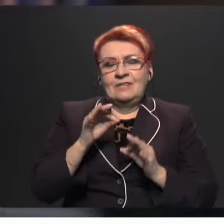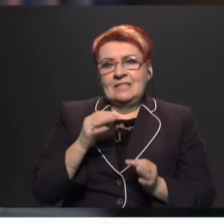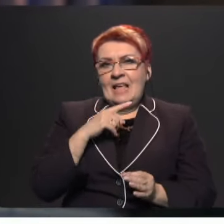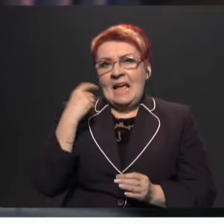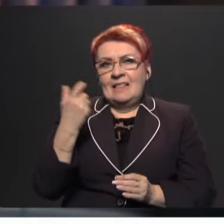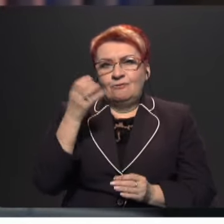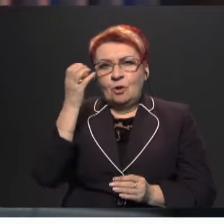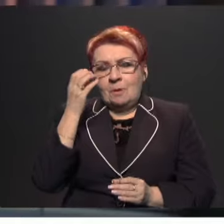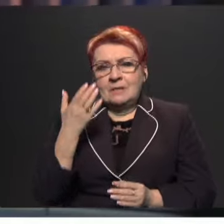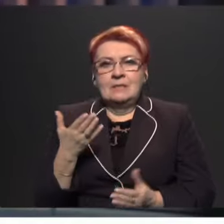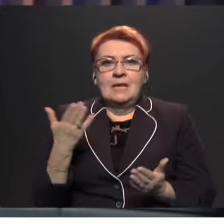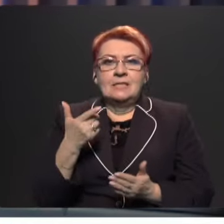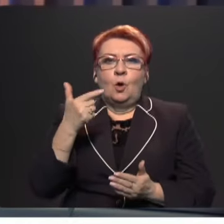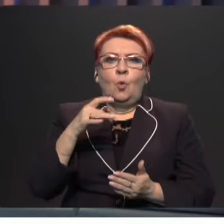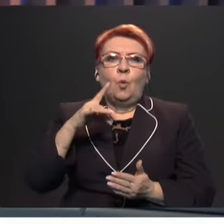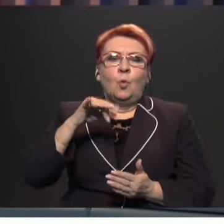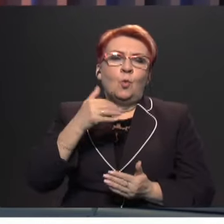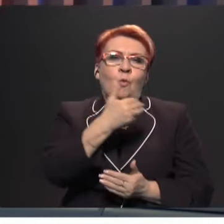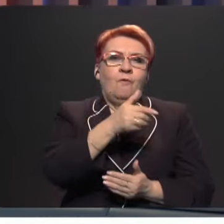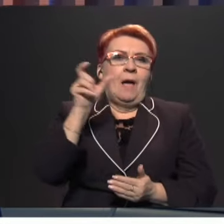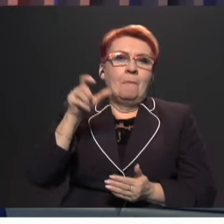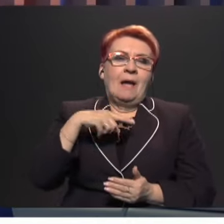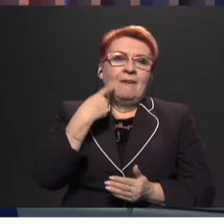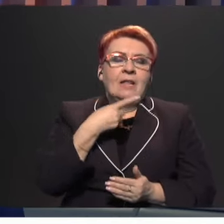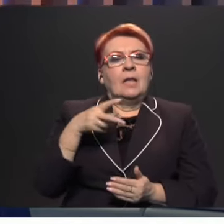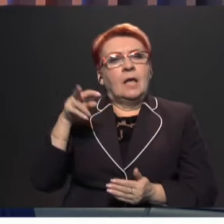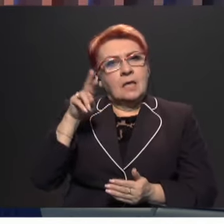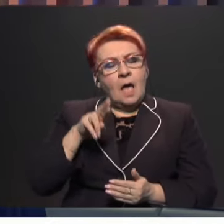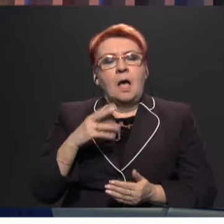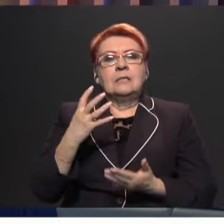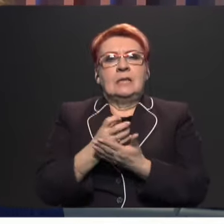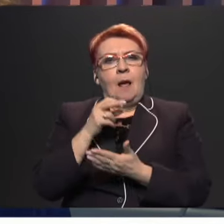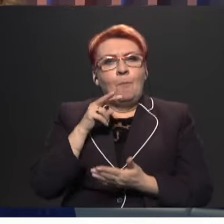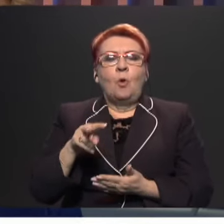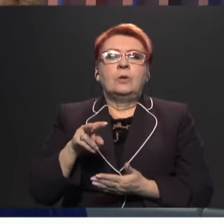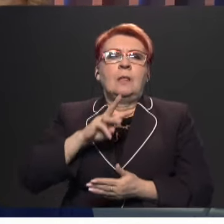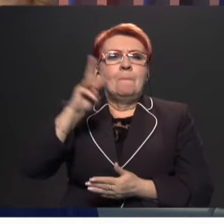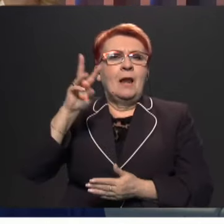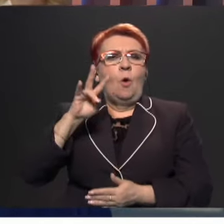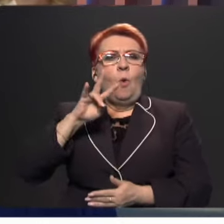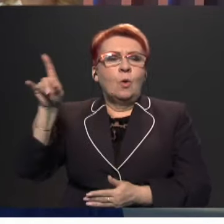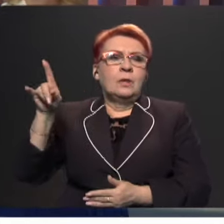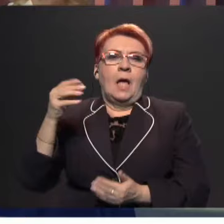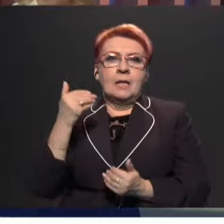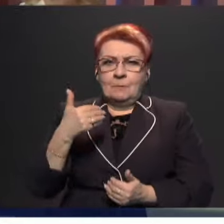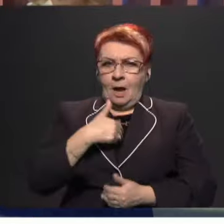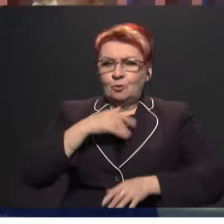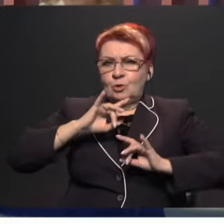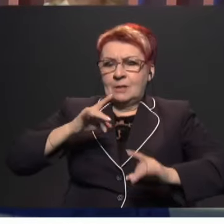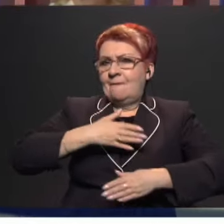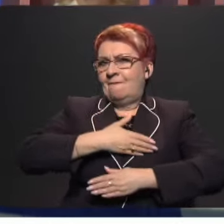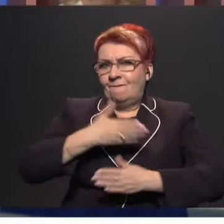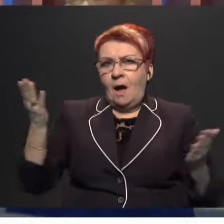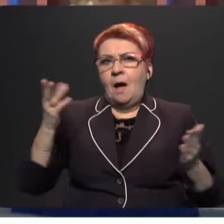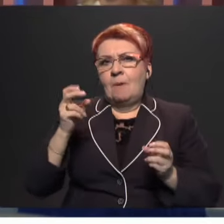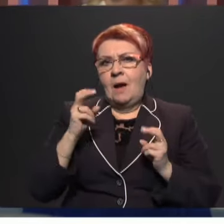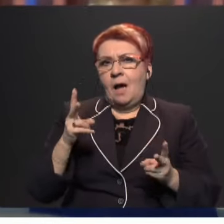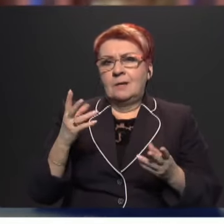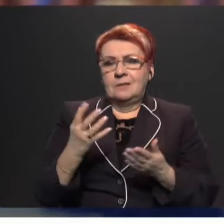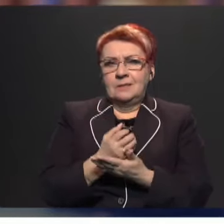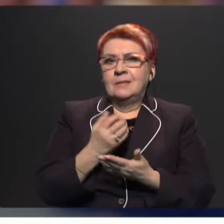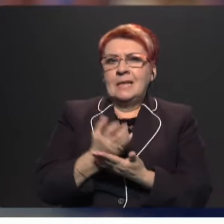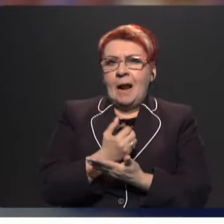если какой-нибудь тебе гуру говорит, что вот я заработал миллионы и теперь хочу рассказать вам, каких заработать, я такой